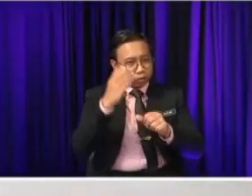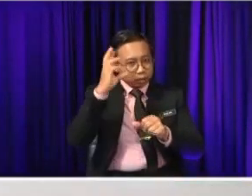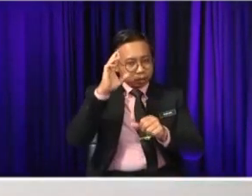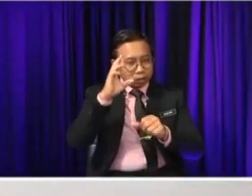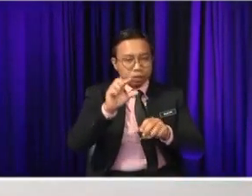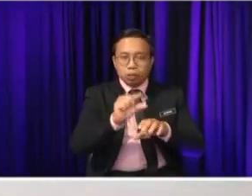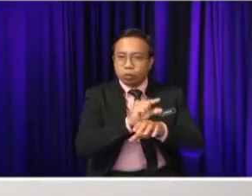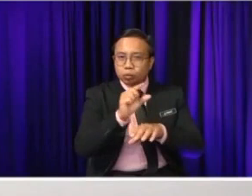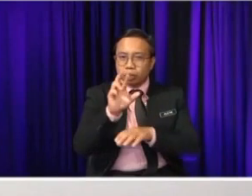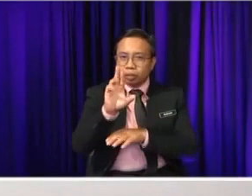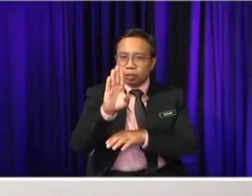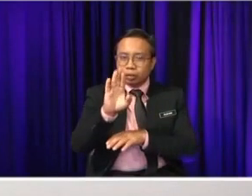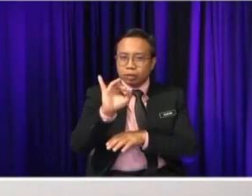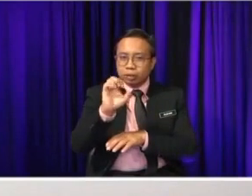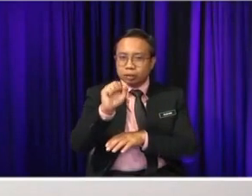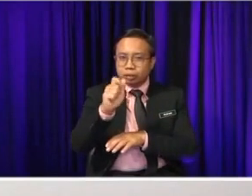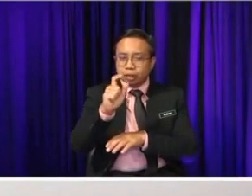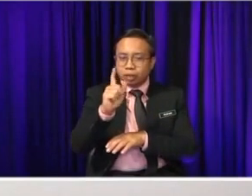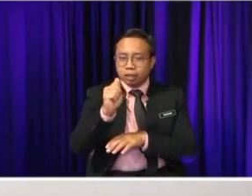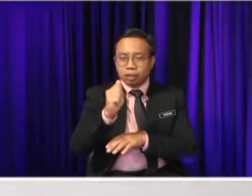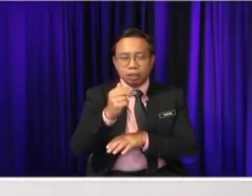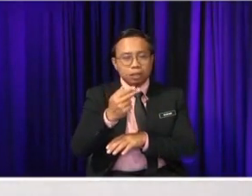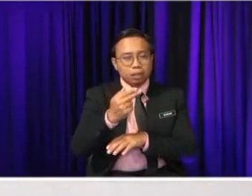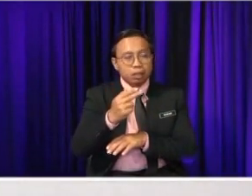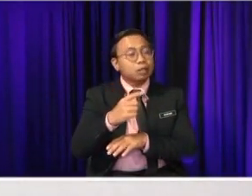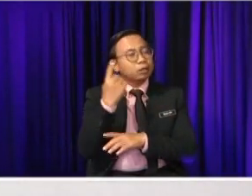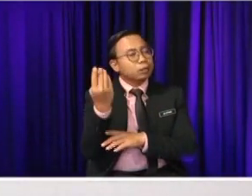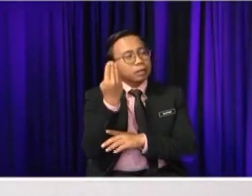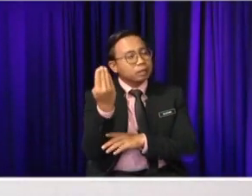bulita selanjutnya bagaimana